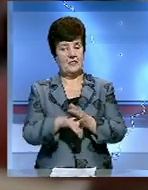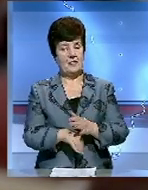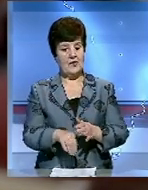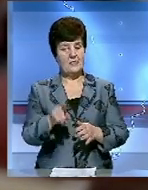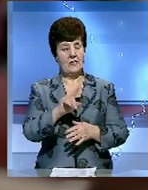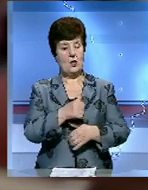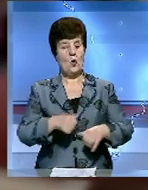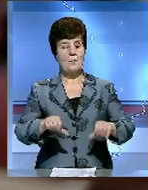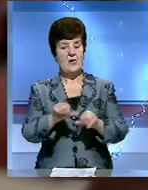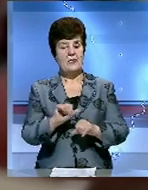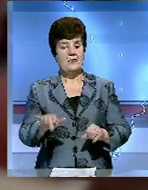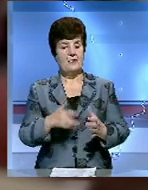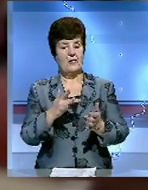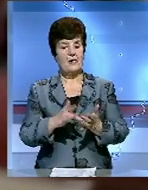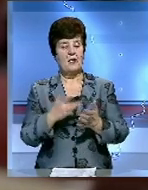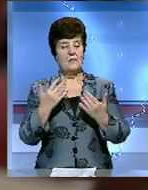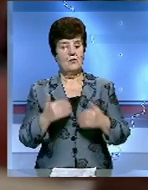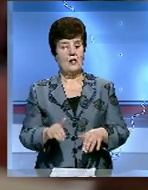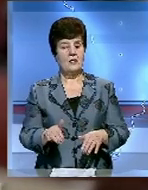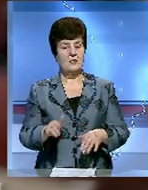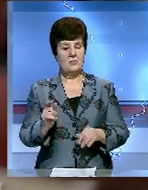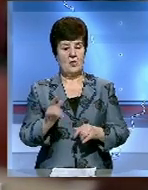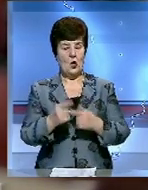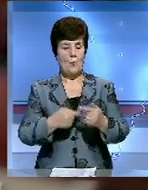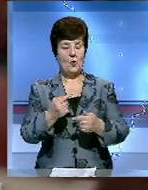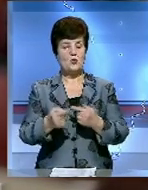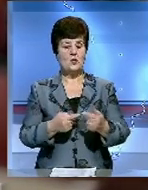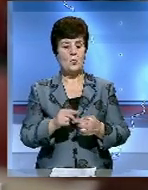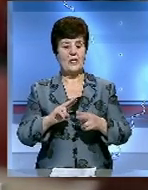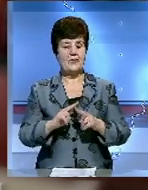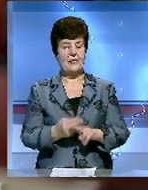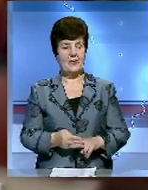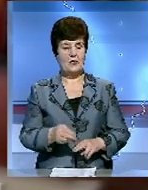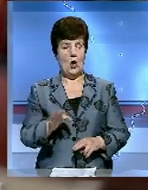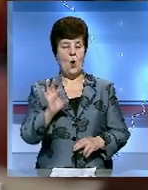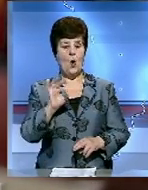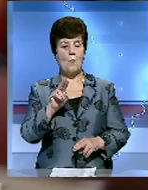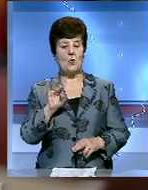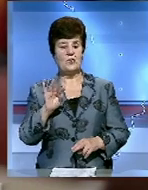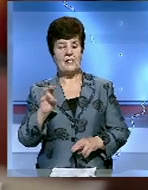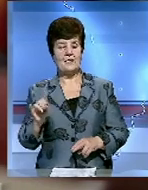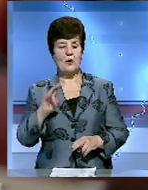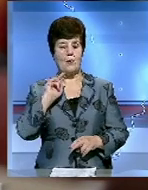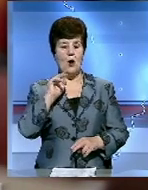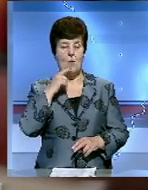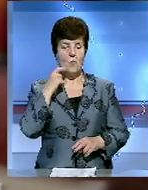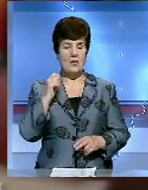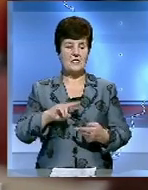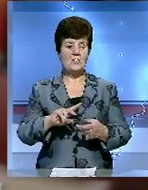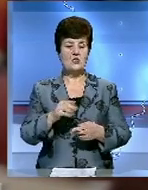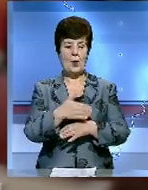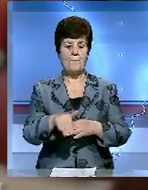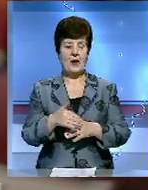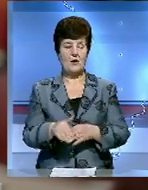Electorală Centrală vizează doar chestiuni de procedură tehnică. Chestiunile de oportunitate politică și pragurile electorale fac parte din